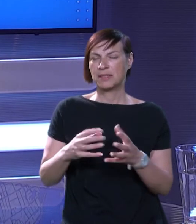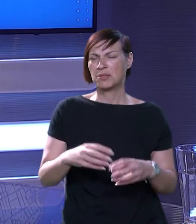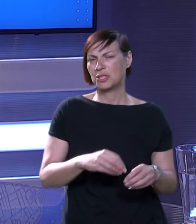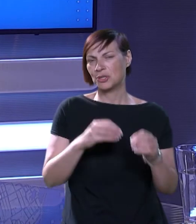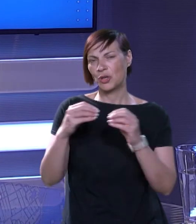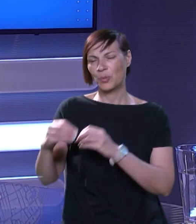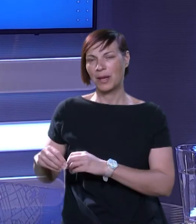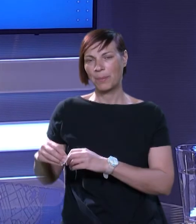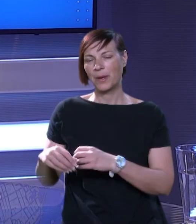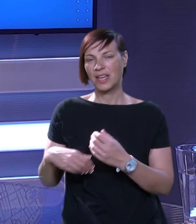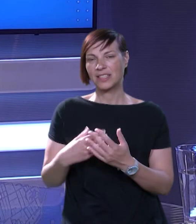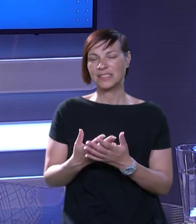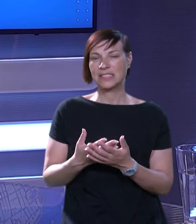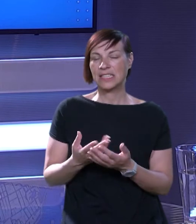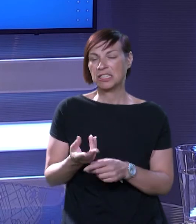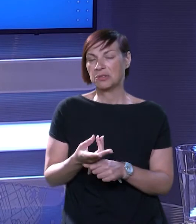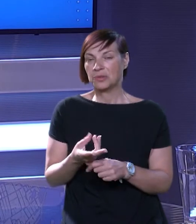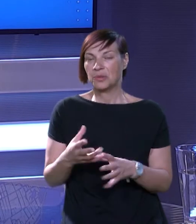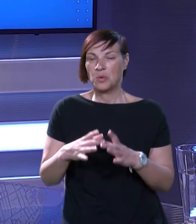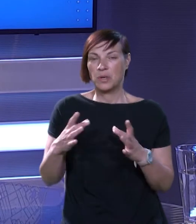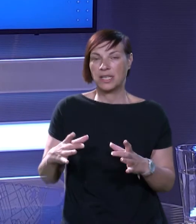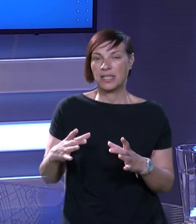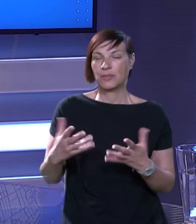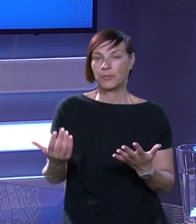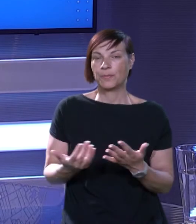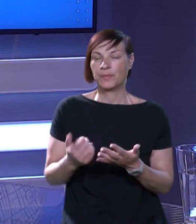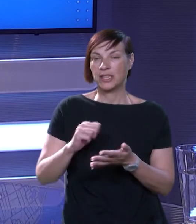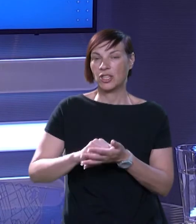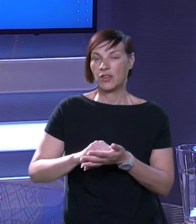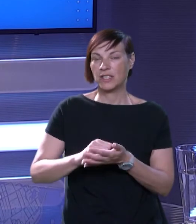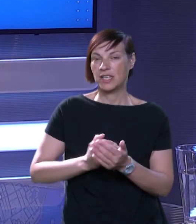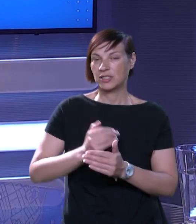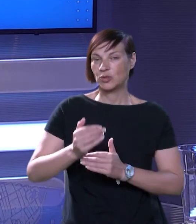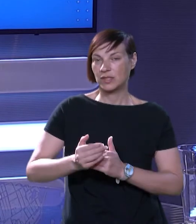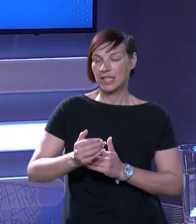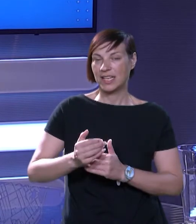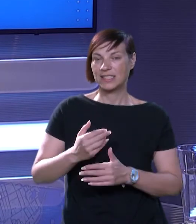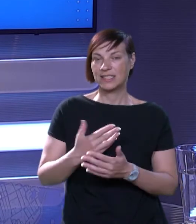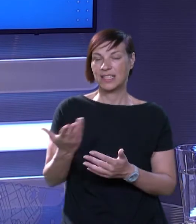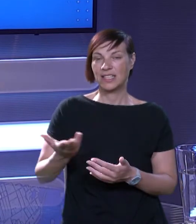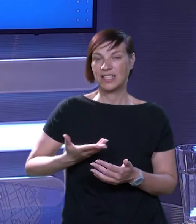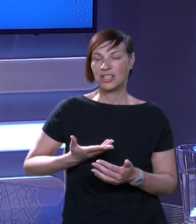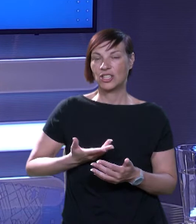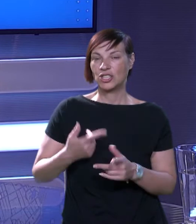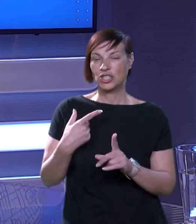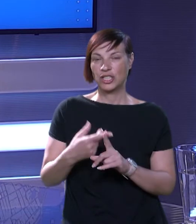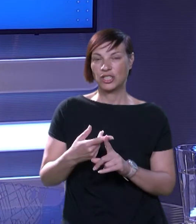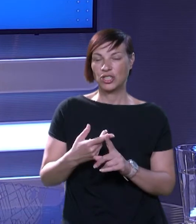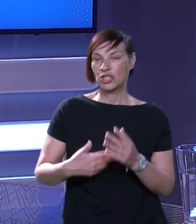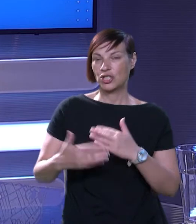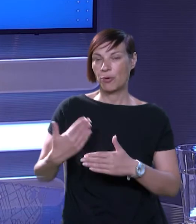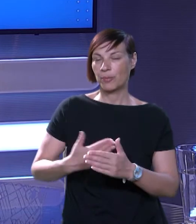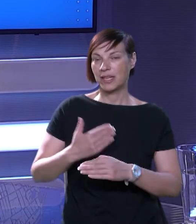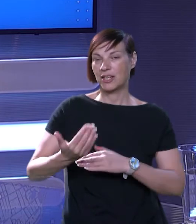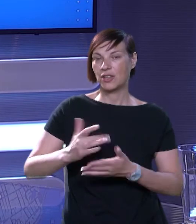još prebaciti i neku kuhinju. I novinari su zakasnili. Znači došao je prije točno